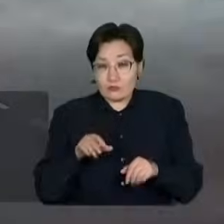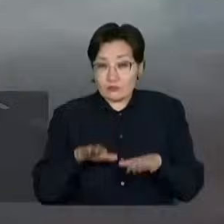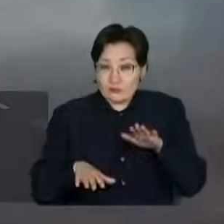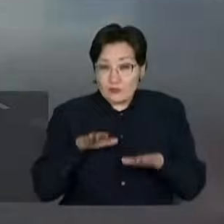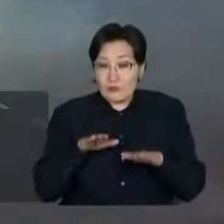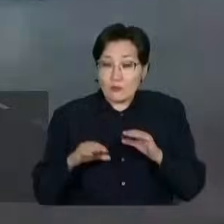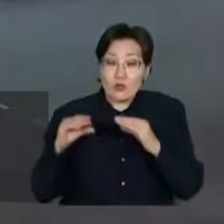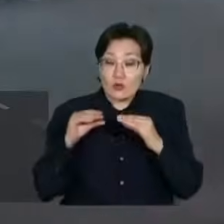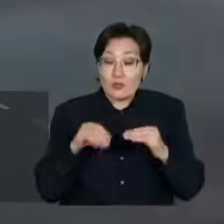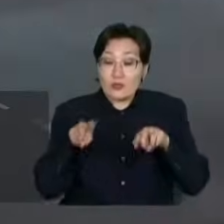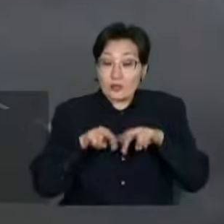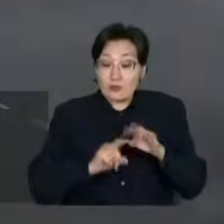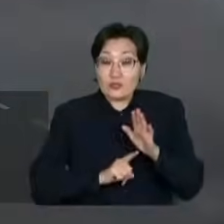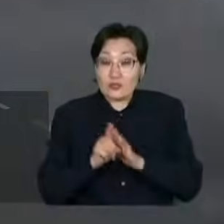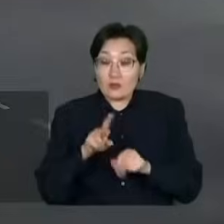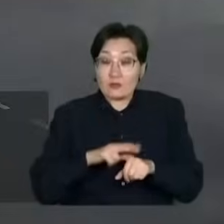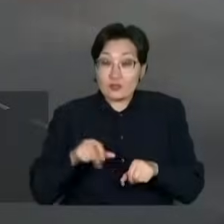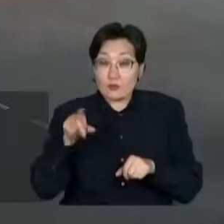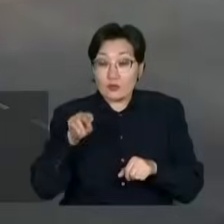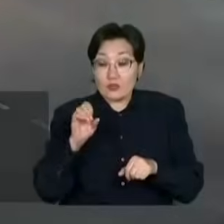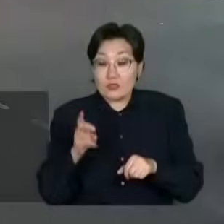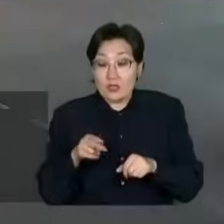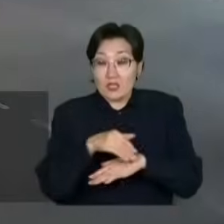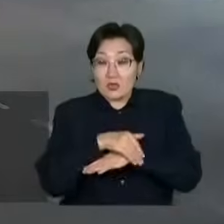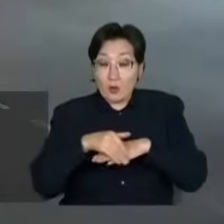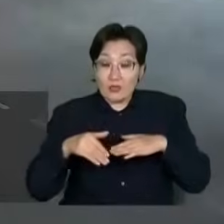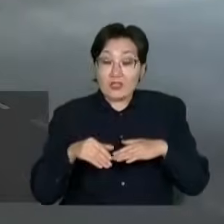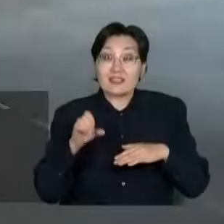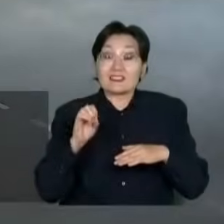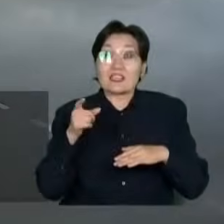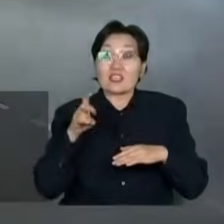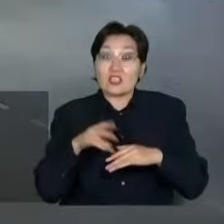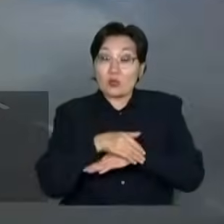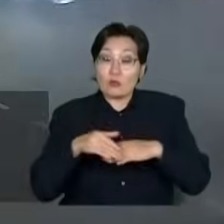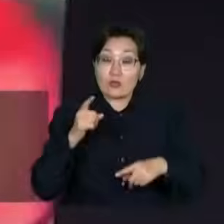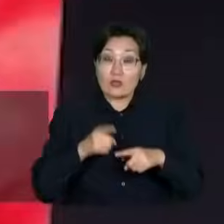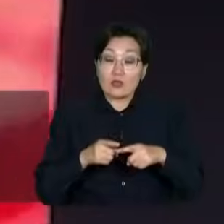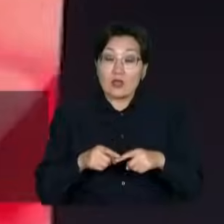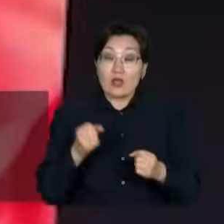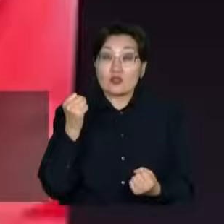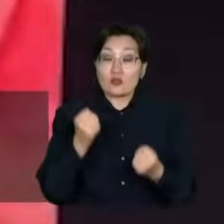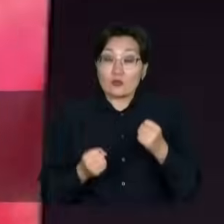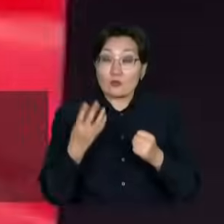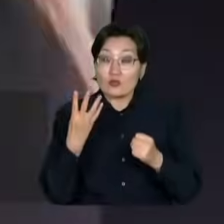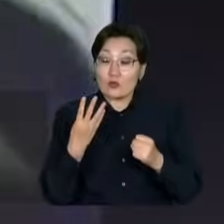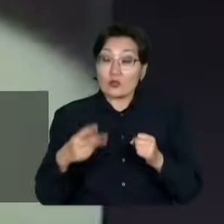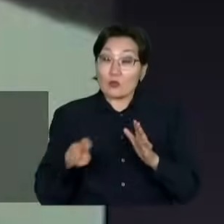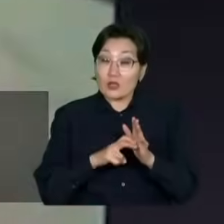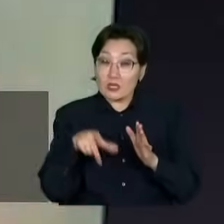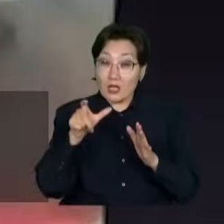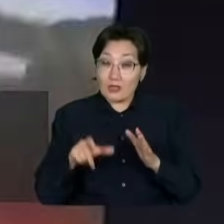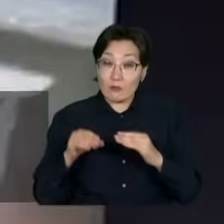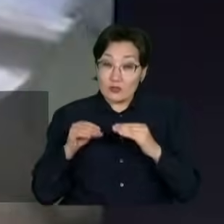тексеруінен басталған. Тәртіп сақшылары Достық даңғылы мен Снеген көшесінің қиылысында жүргізуші мен төрт жолаушысы бар темір тұлпарды